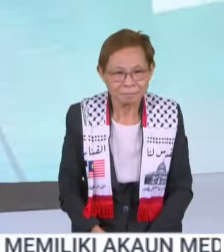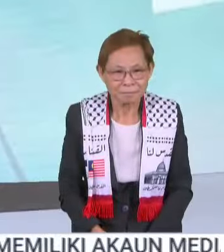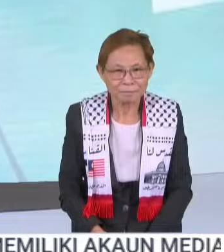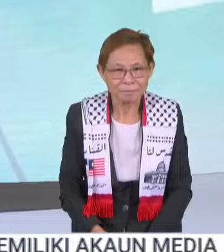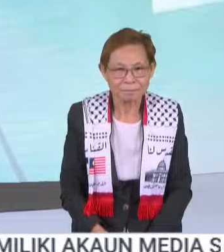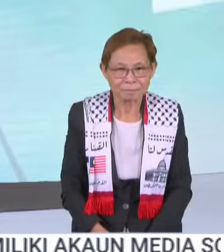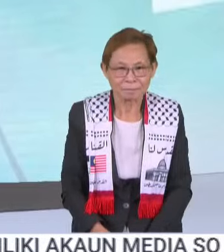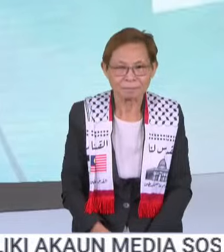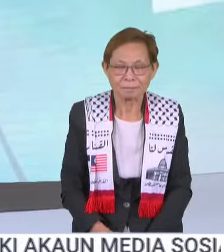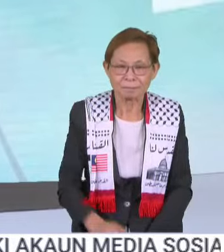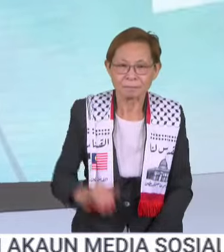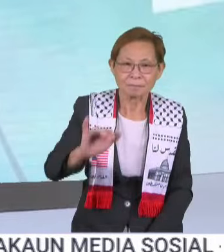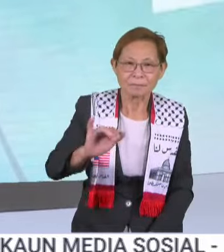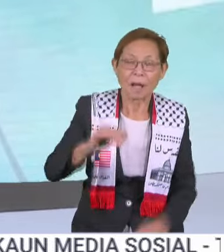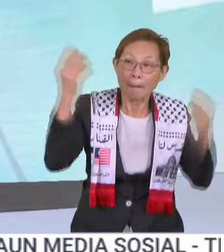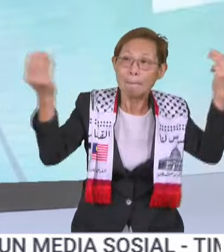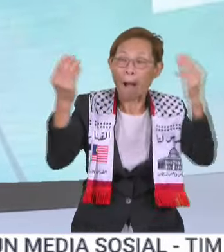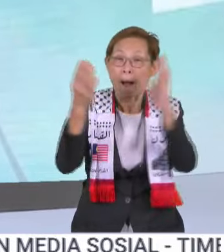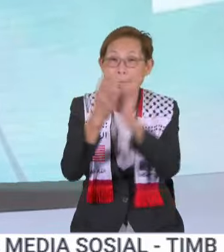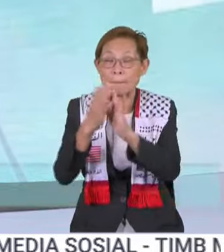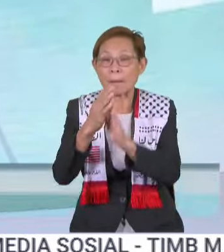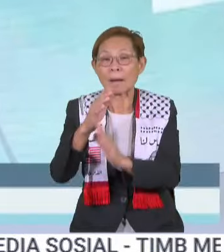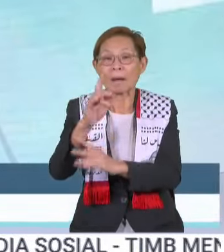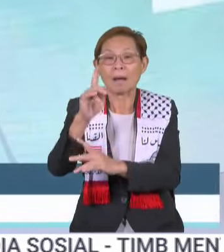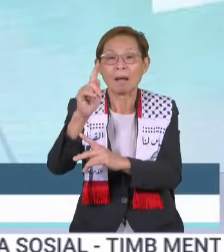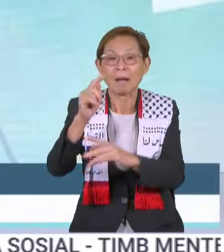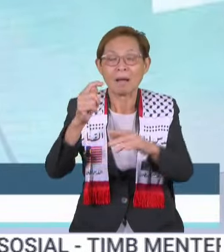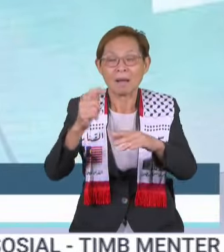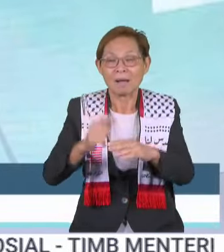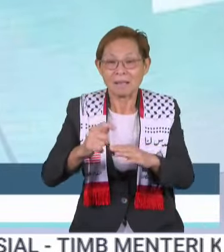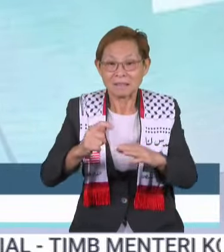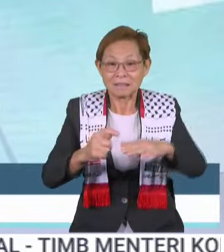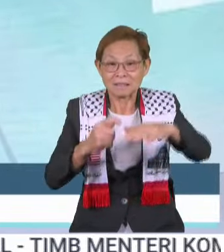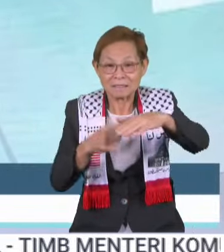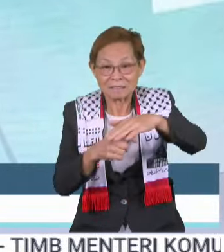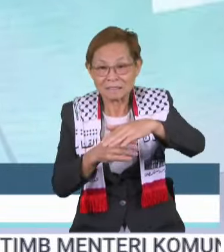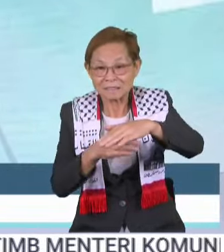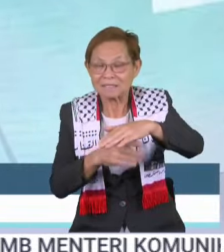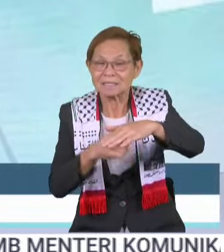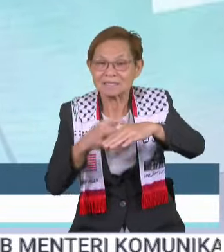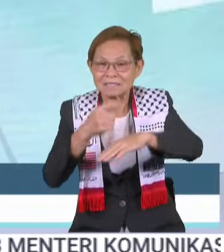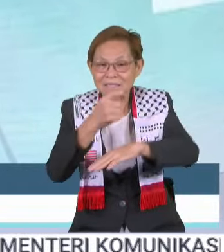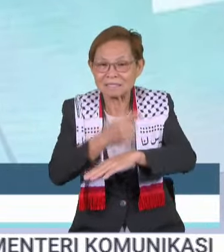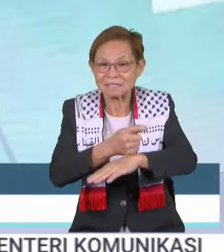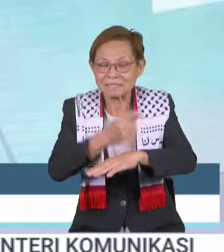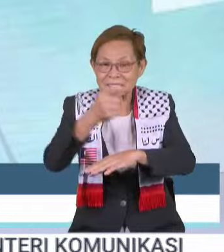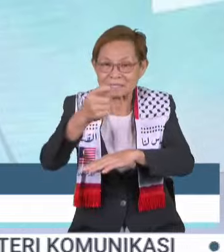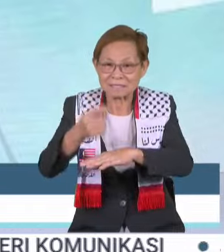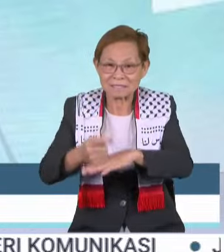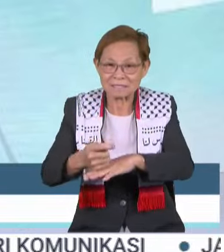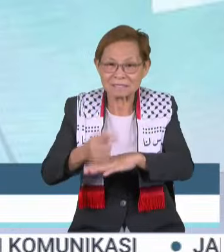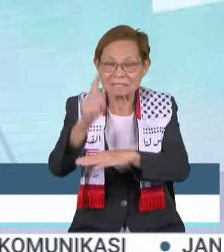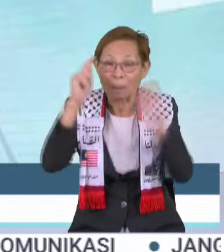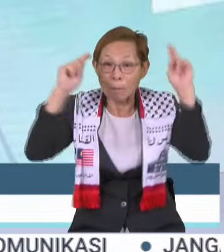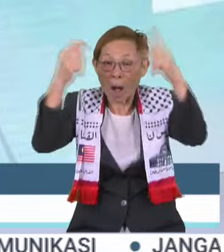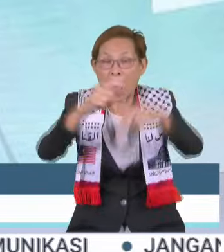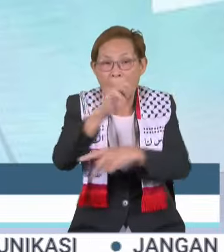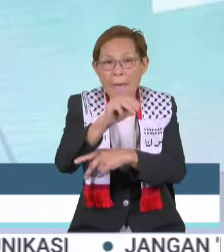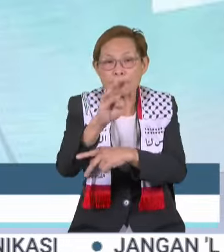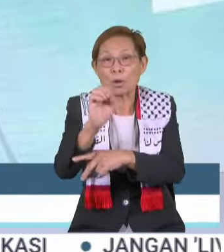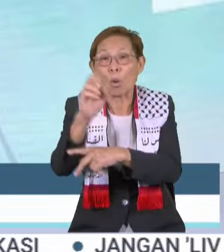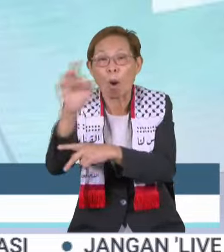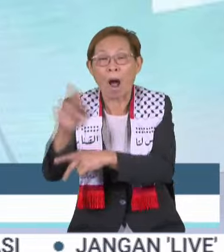Iftar terpanjang di Malaysia, Majlis Perbandaran Temerlo MPT sekali lagi tersenarai dalam Malaysia Book of Records MBOR. Kira-kira